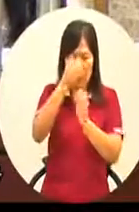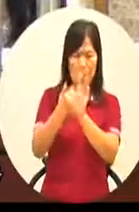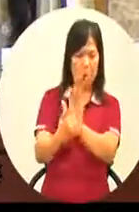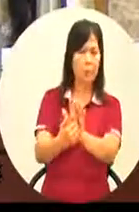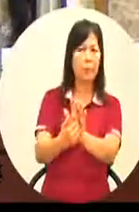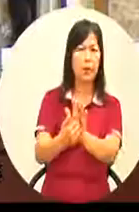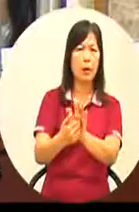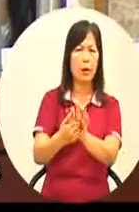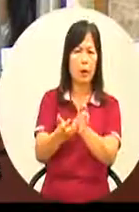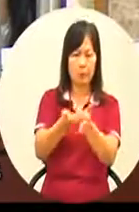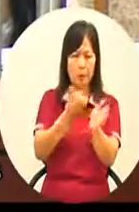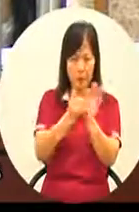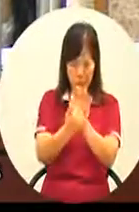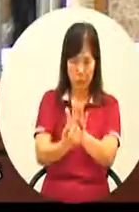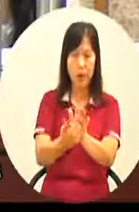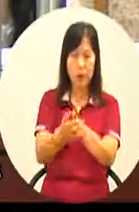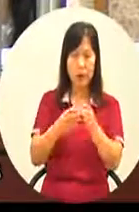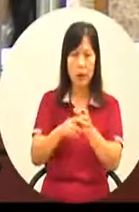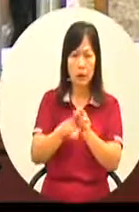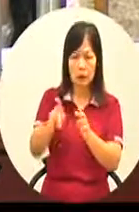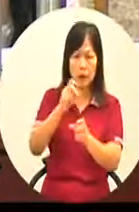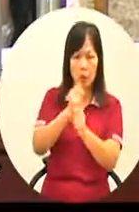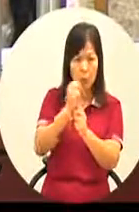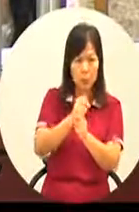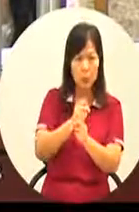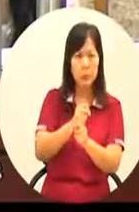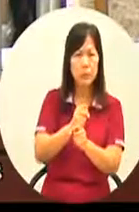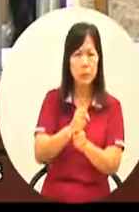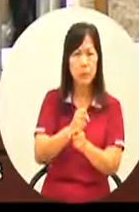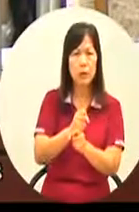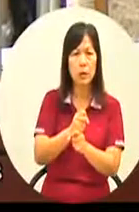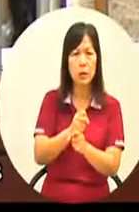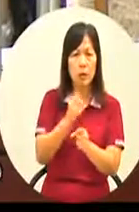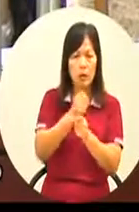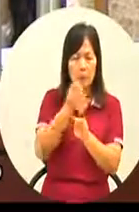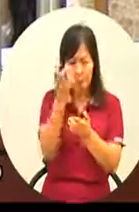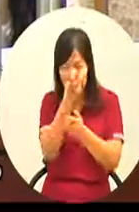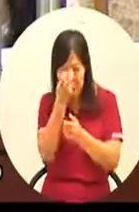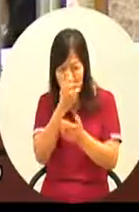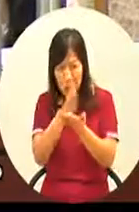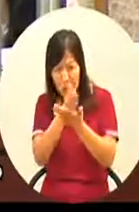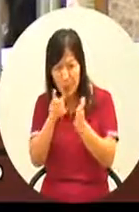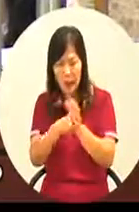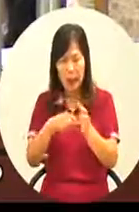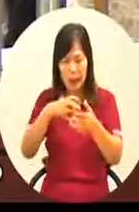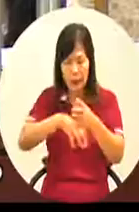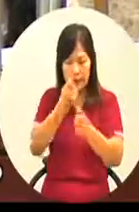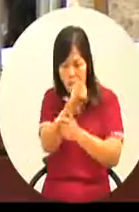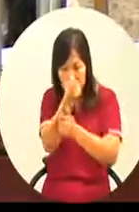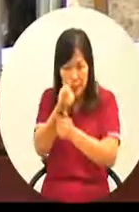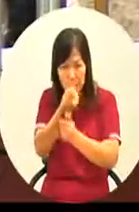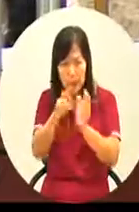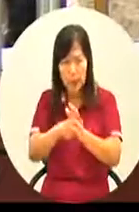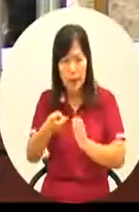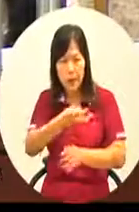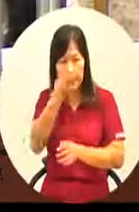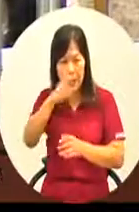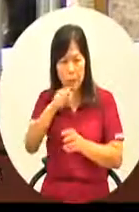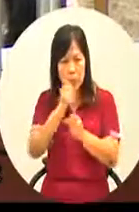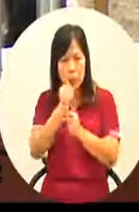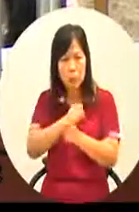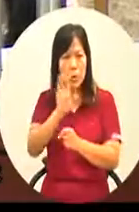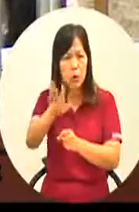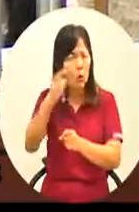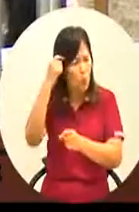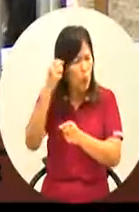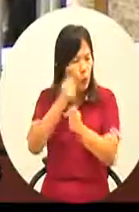度，好，所以我们透过业务方面的 AU 的稽核，而且内部控制，来发现说业务上如果有不周